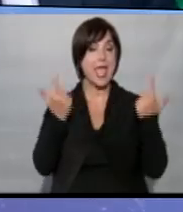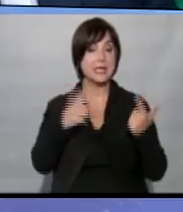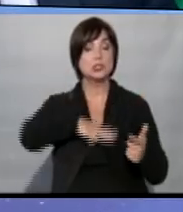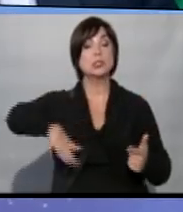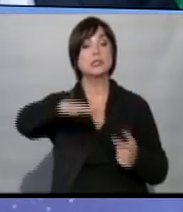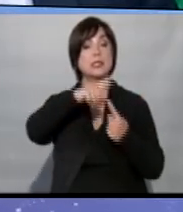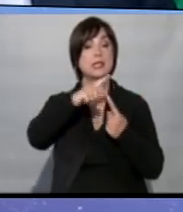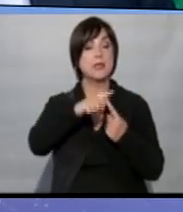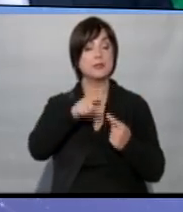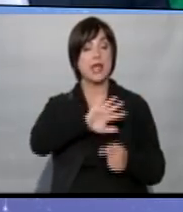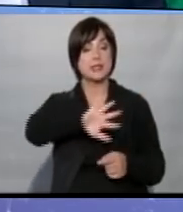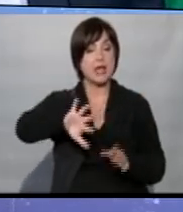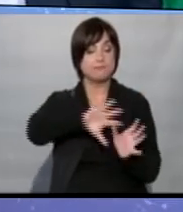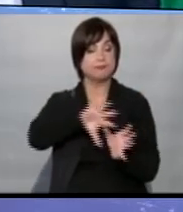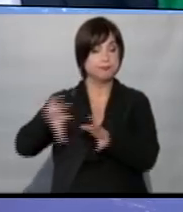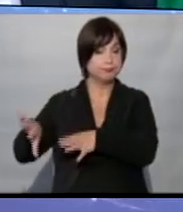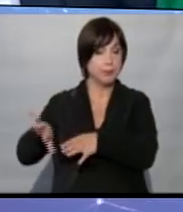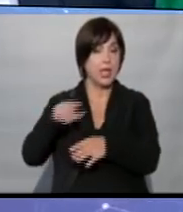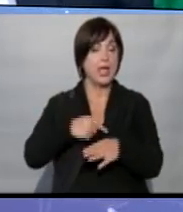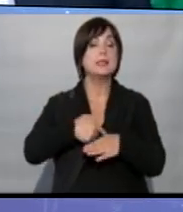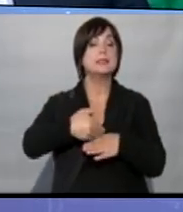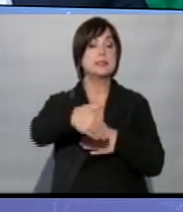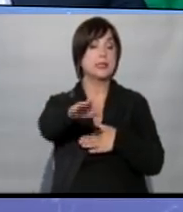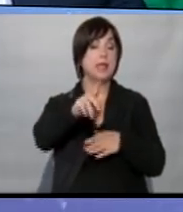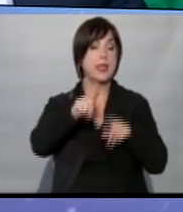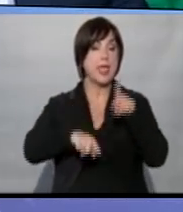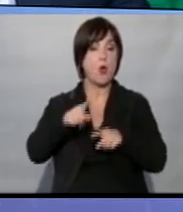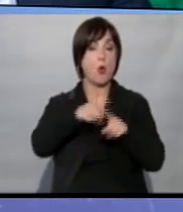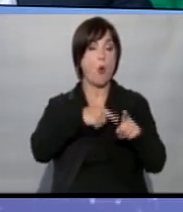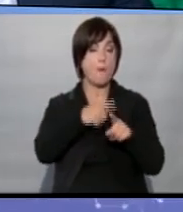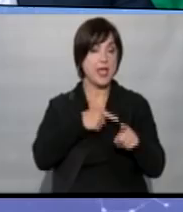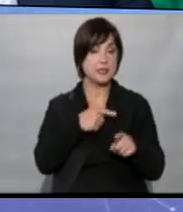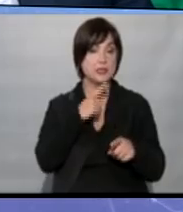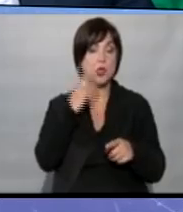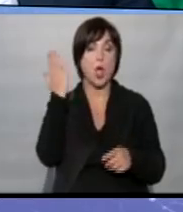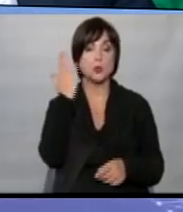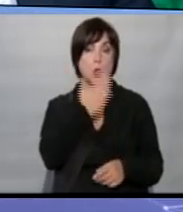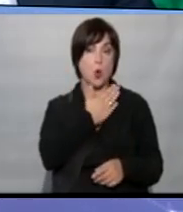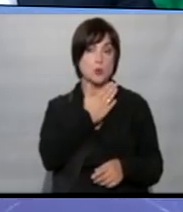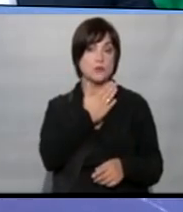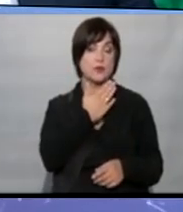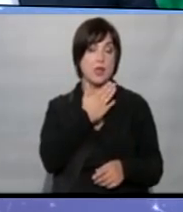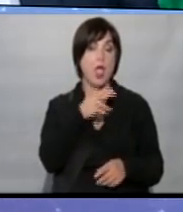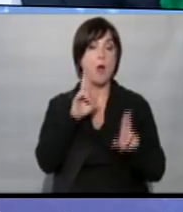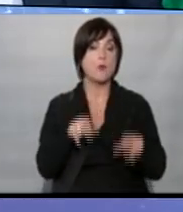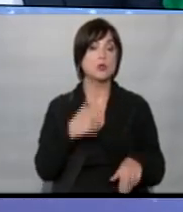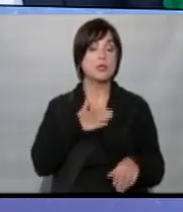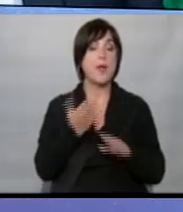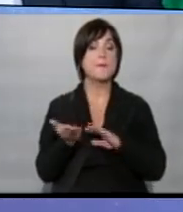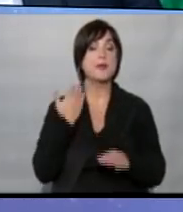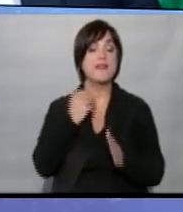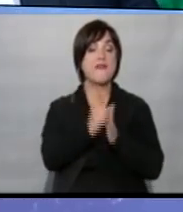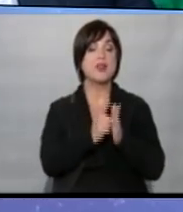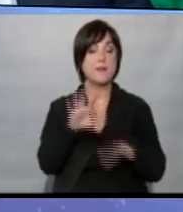сите теми сега идат на страна, дека следните неколку месеци, доколку се оствари варијантата да има предвремени